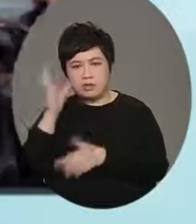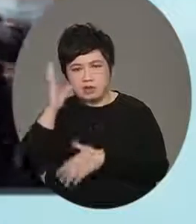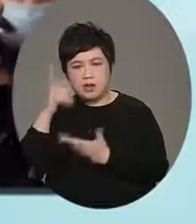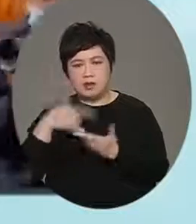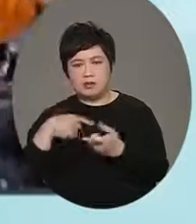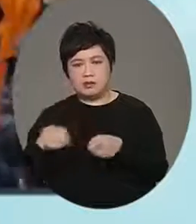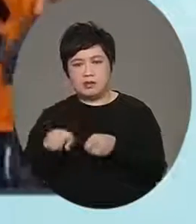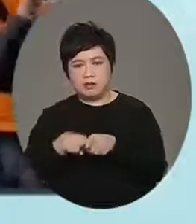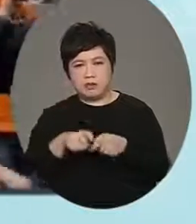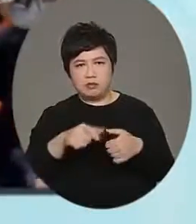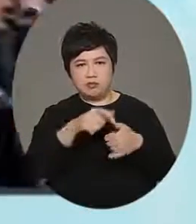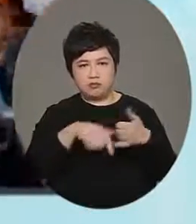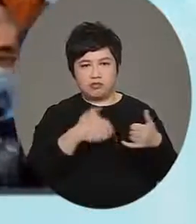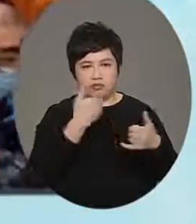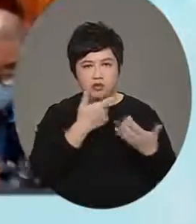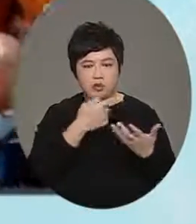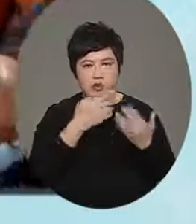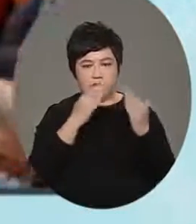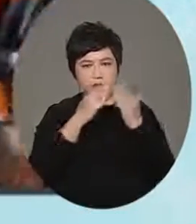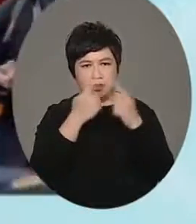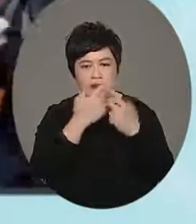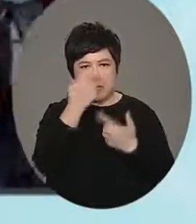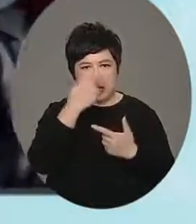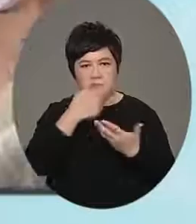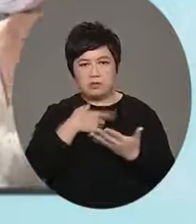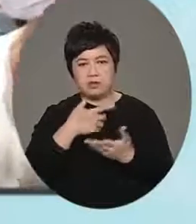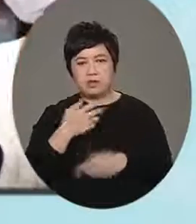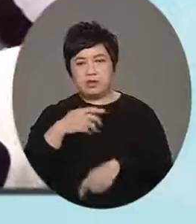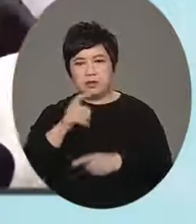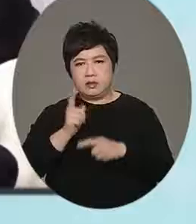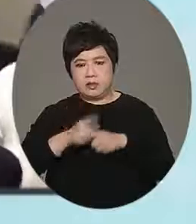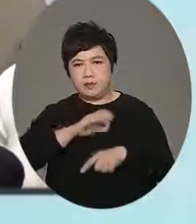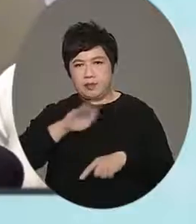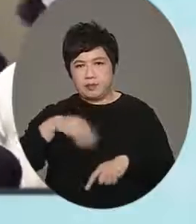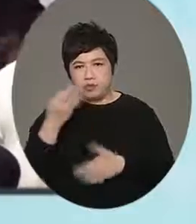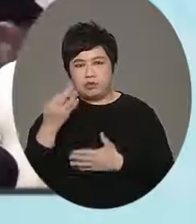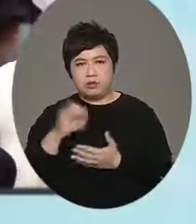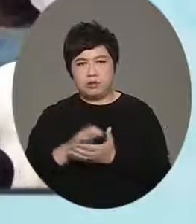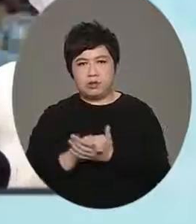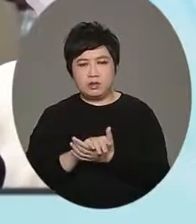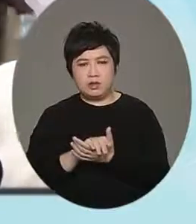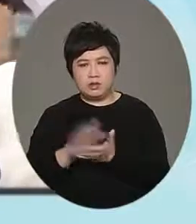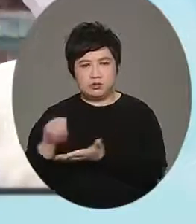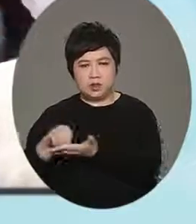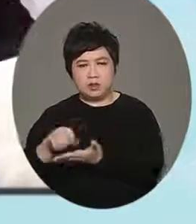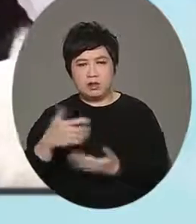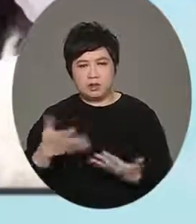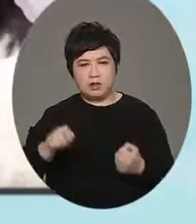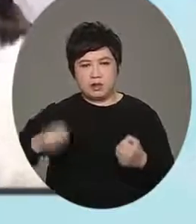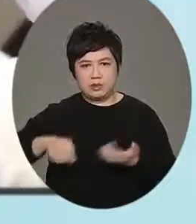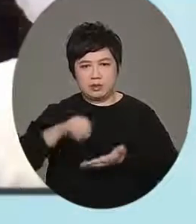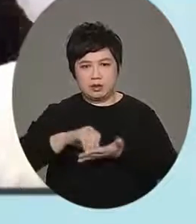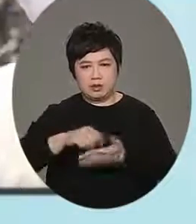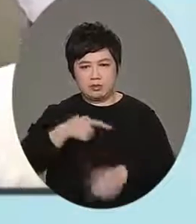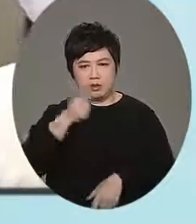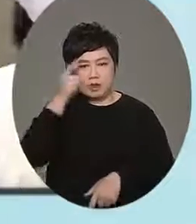哭泣，他們不滿法庭決定。 今日的結果呢，審訊的結果是一啲